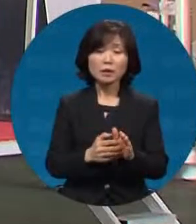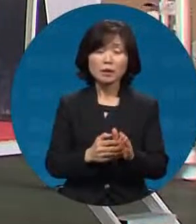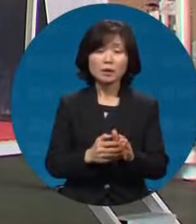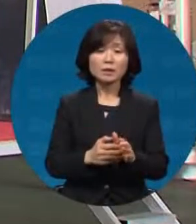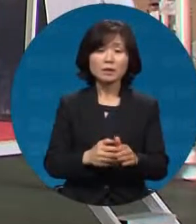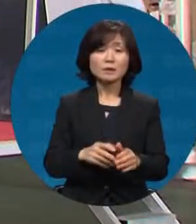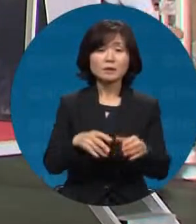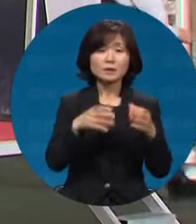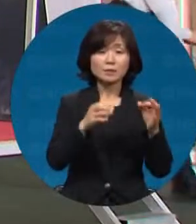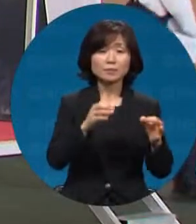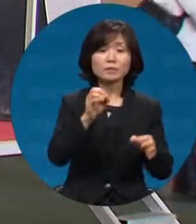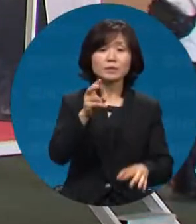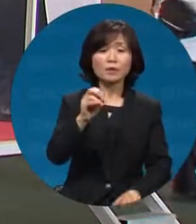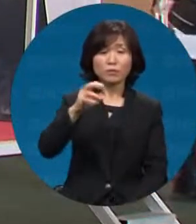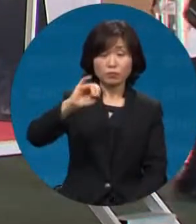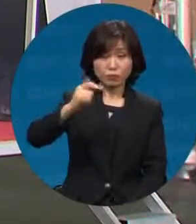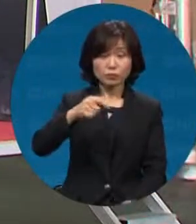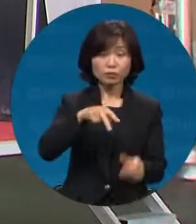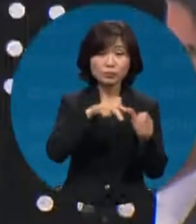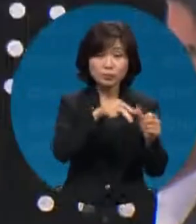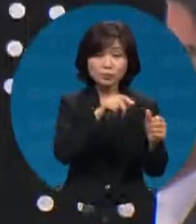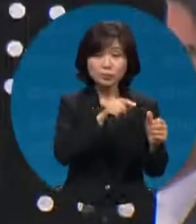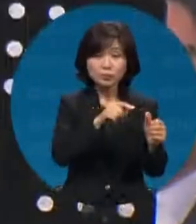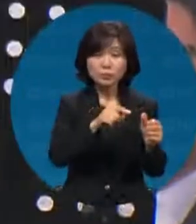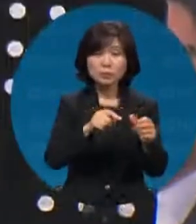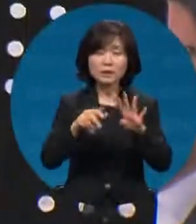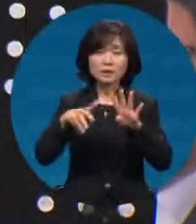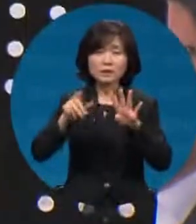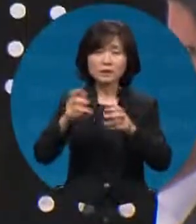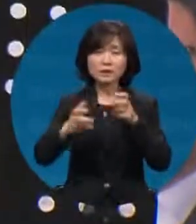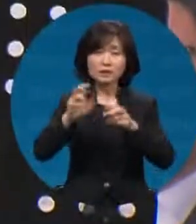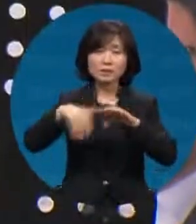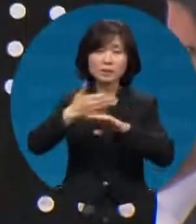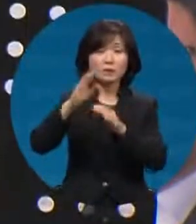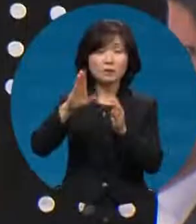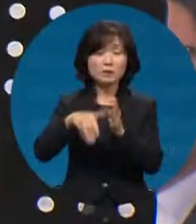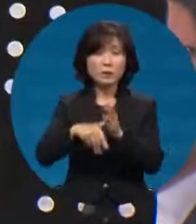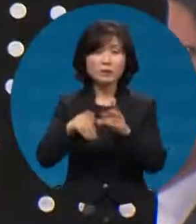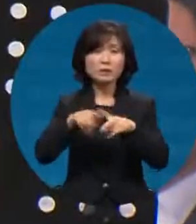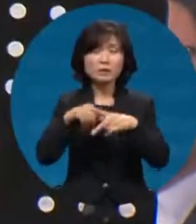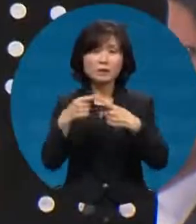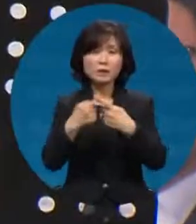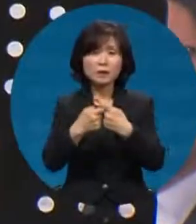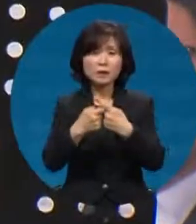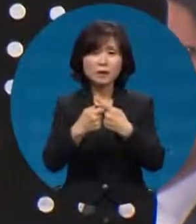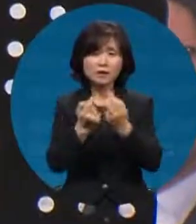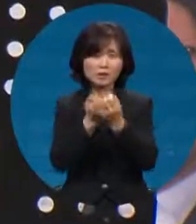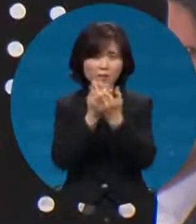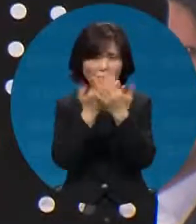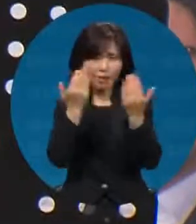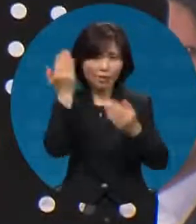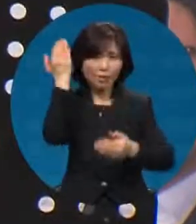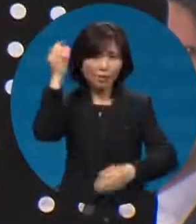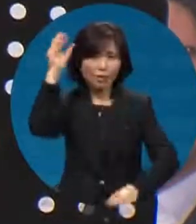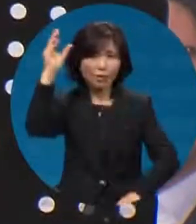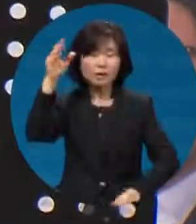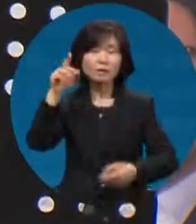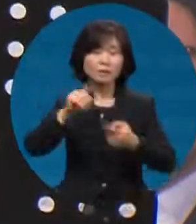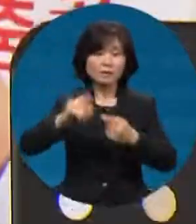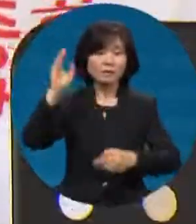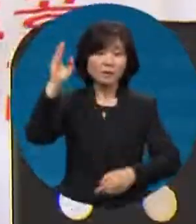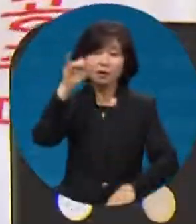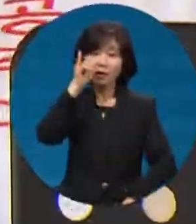대학 부총장 의 지낸 김영춘 보낸 4 차 산업혁명 시대에 대한 이해가 밝다는 점을 전면에 내세웠습니다